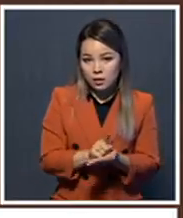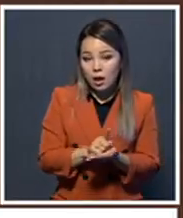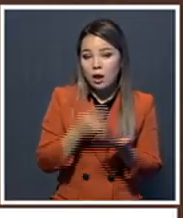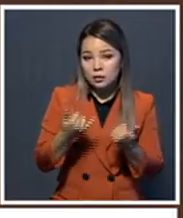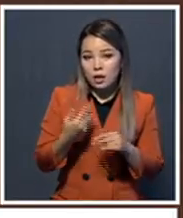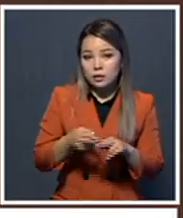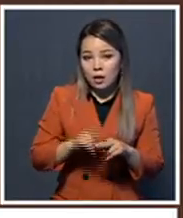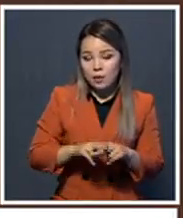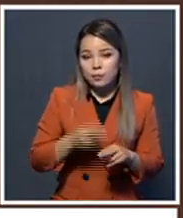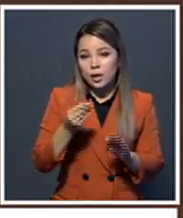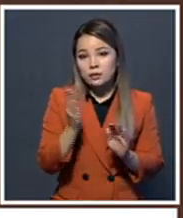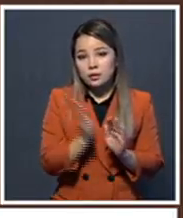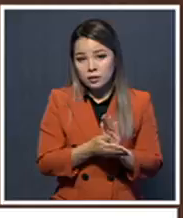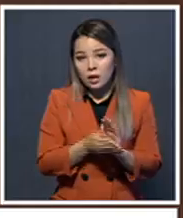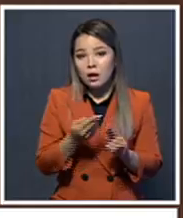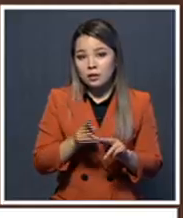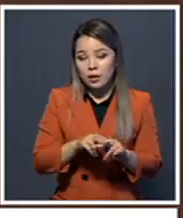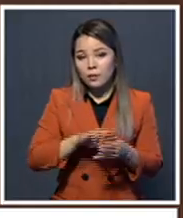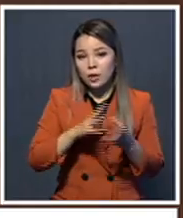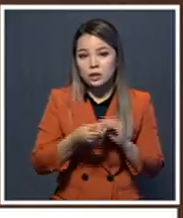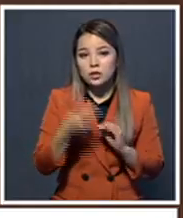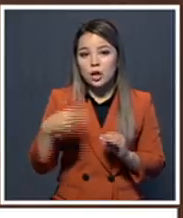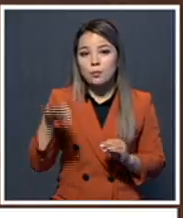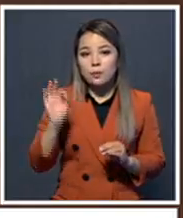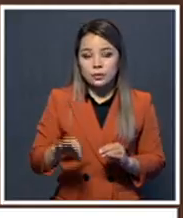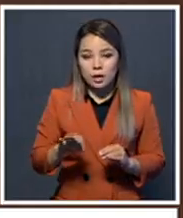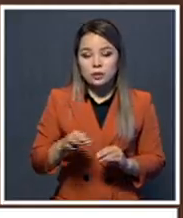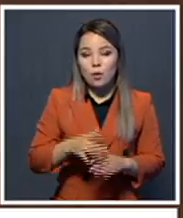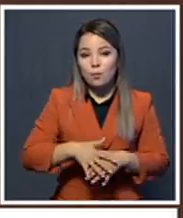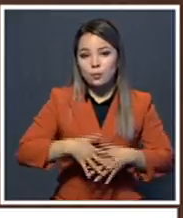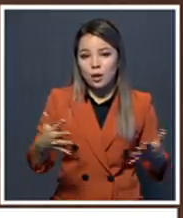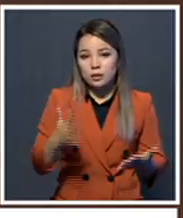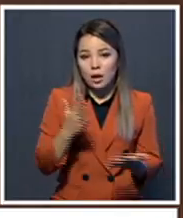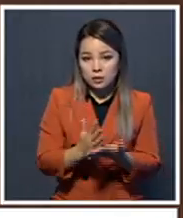айтқанда, берілген пара көлемінен 20 есе көп айыппұл төлейді.